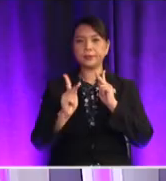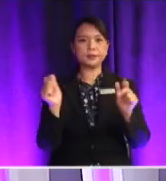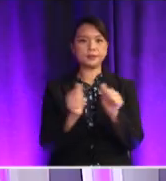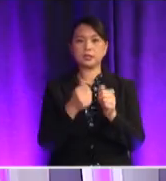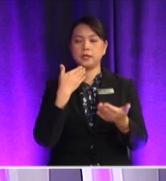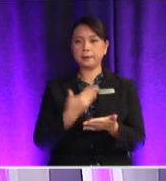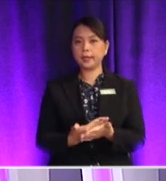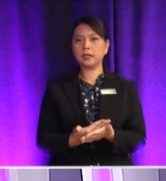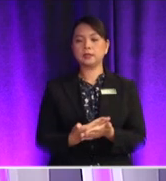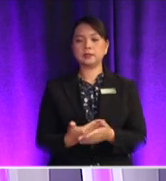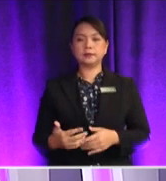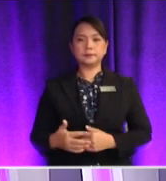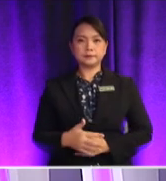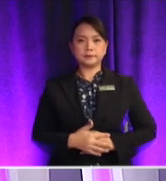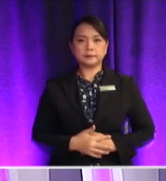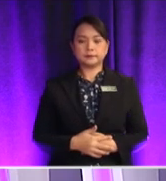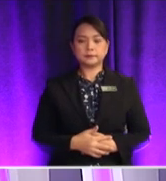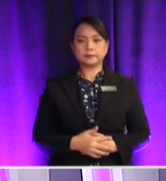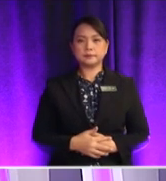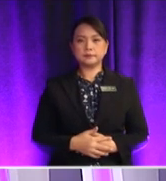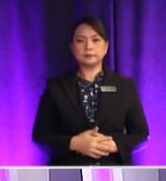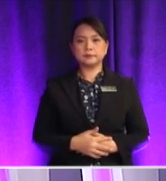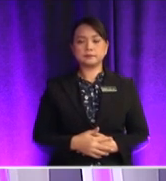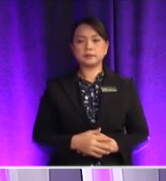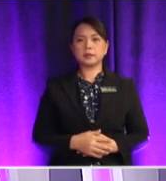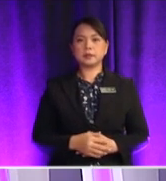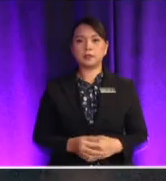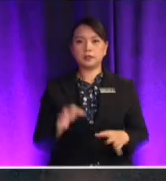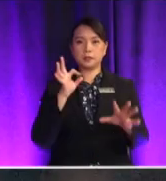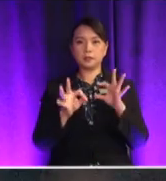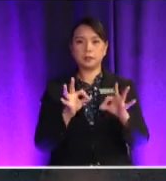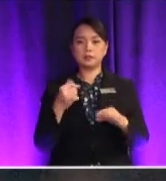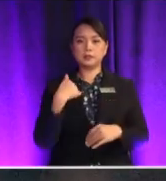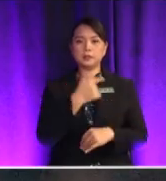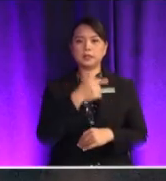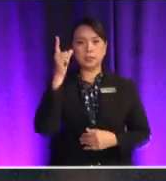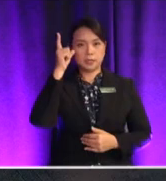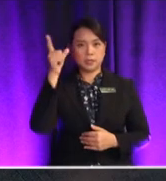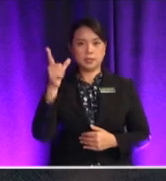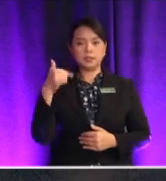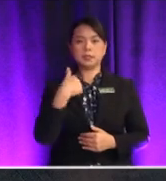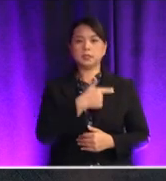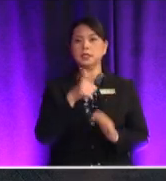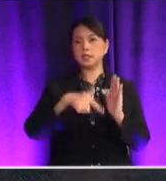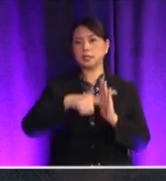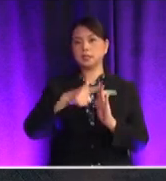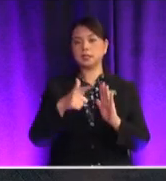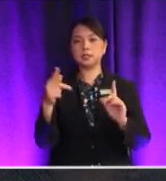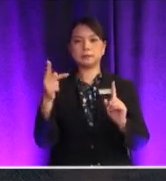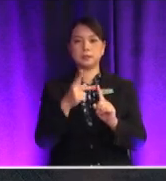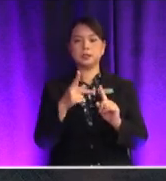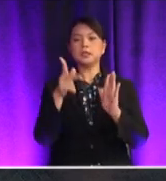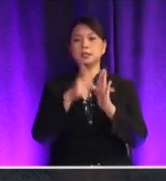Itu sebetulnya, cikgu, kan? Ya, betul lah, Kemal. Kalau kita lihat nampak dekat sini, kita lebih kepada apakah kepentingan